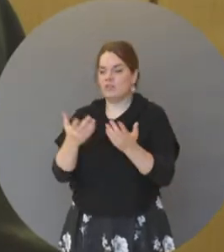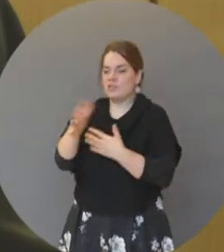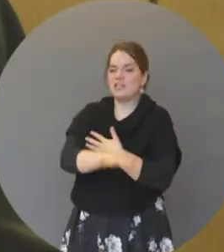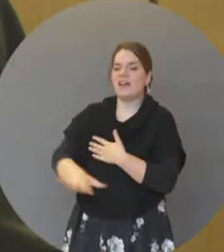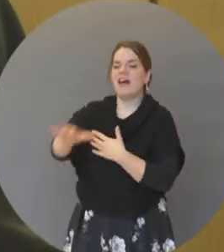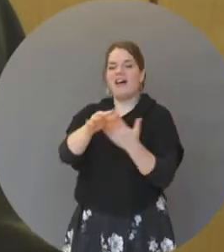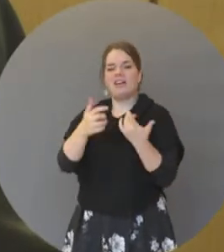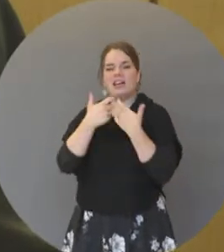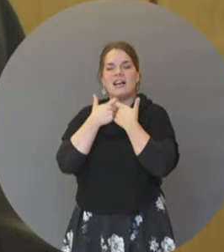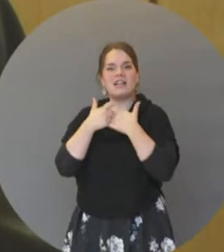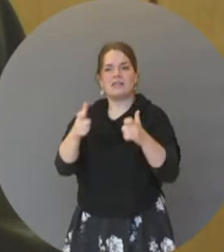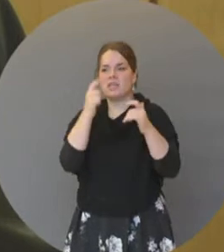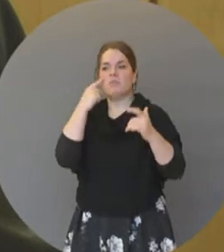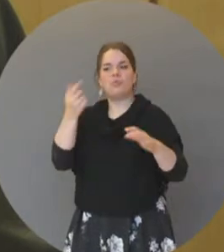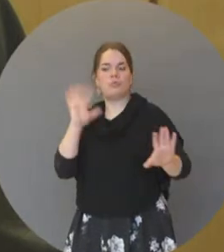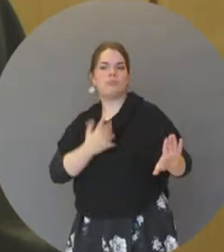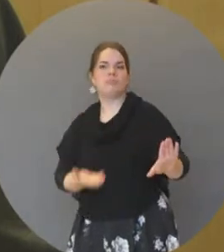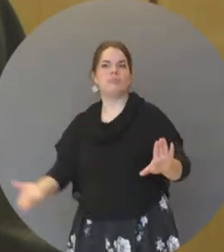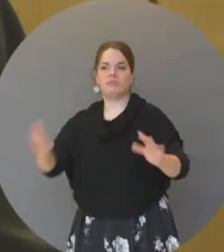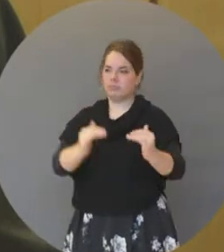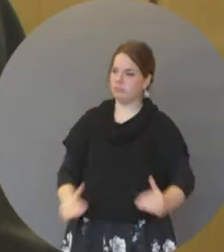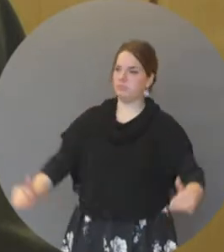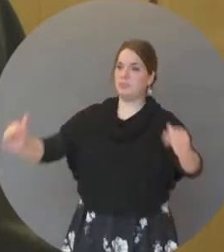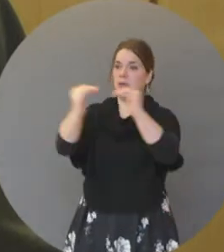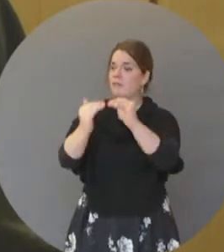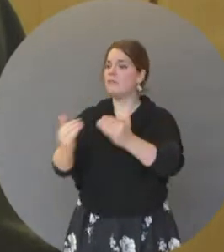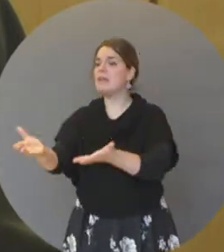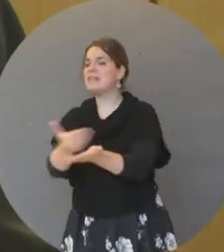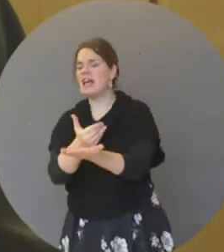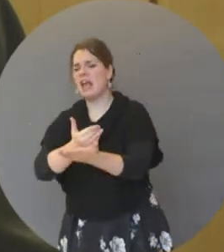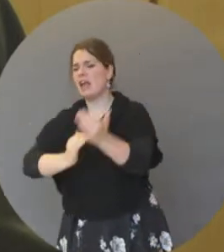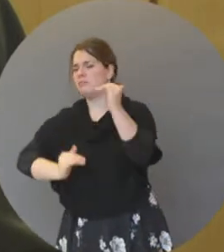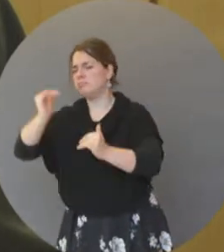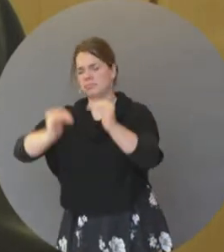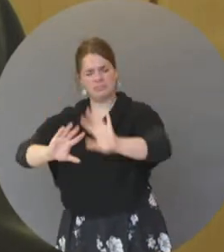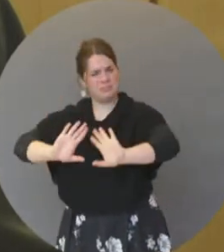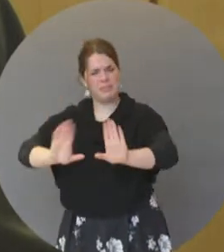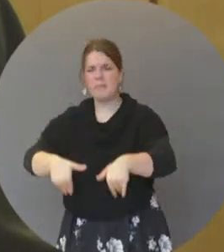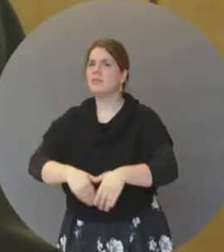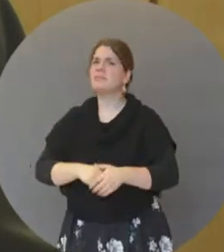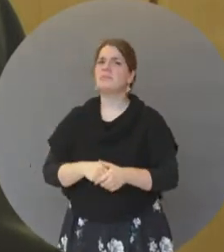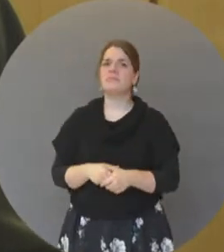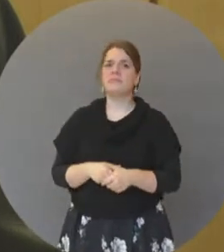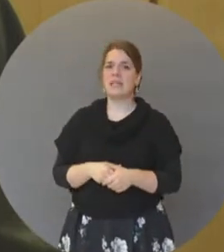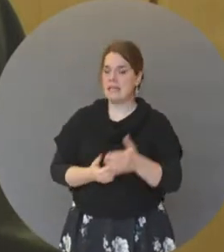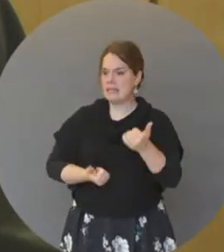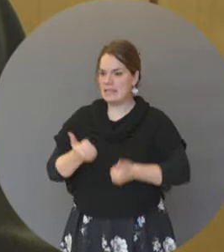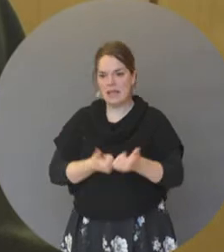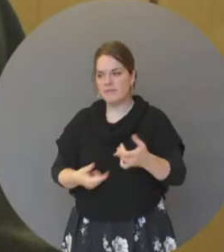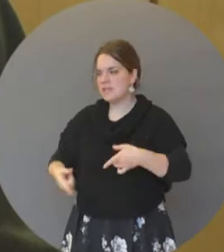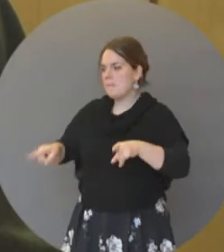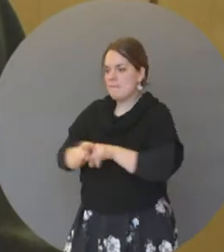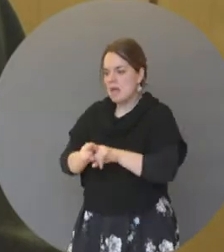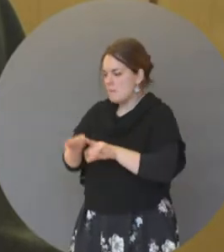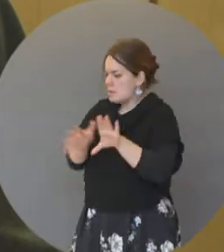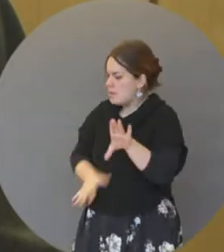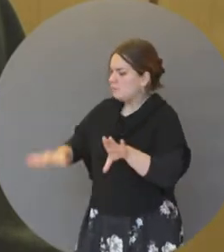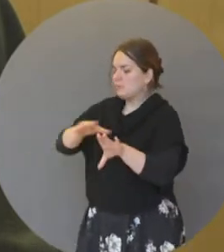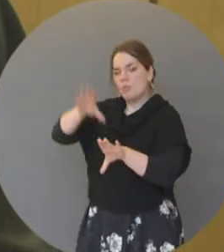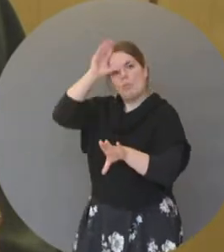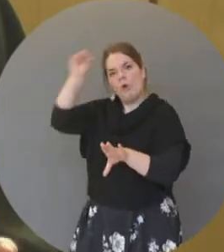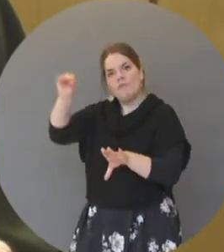quel que soit les revenus véritablement un même service et des professionnels formés reconnus